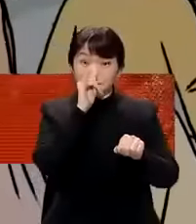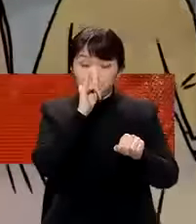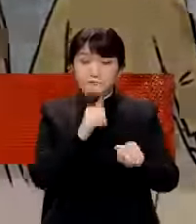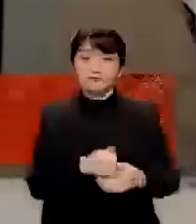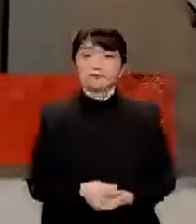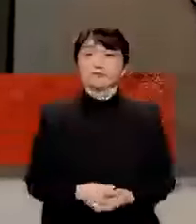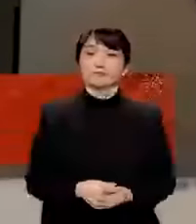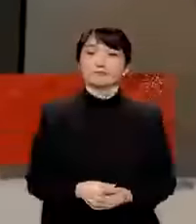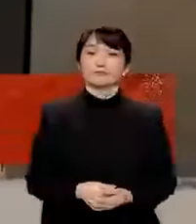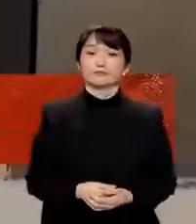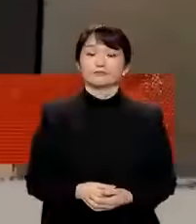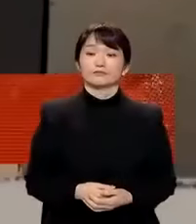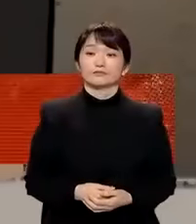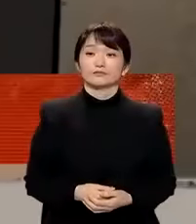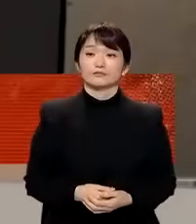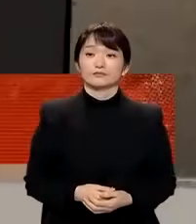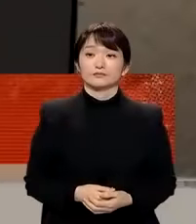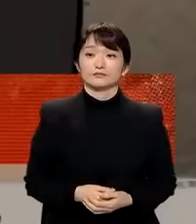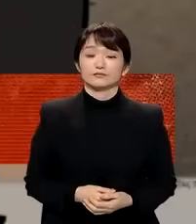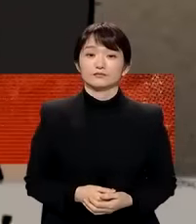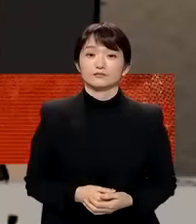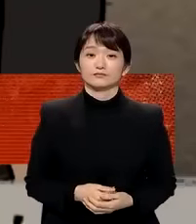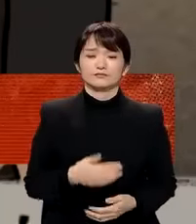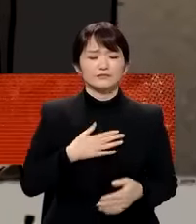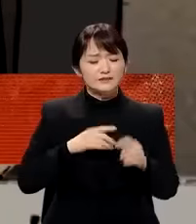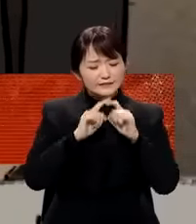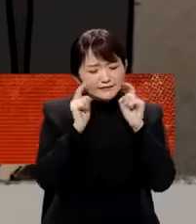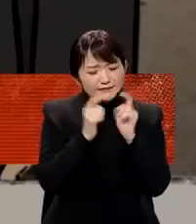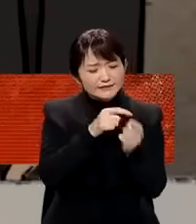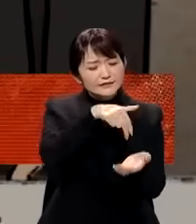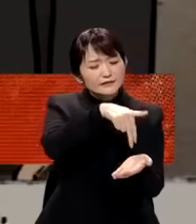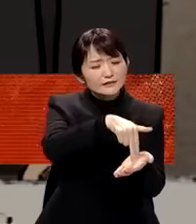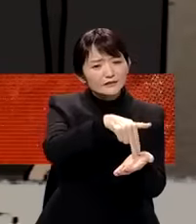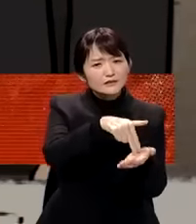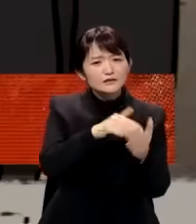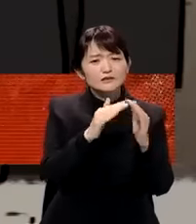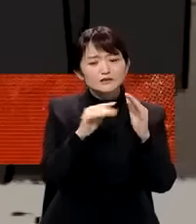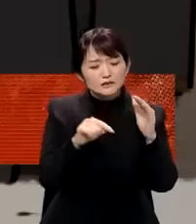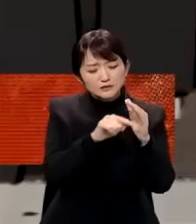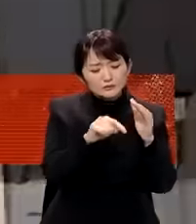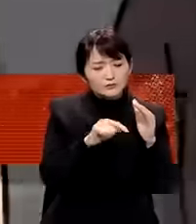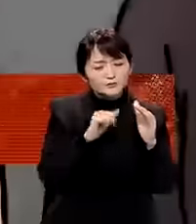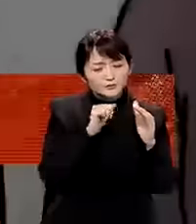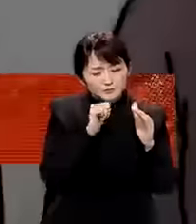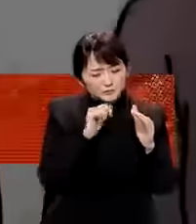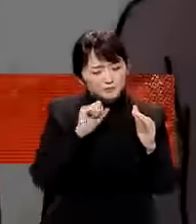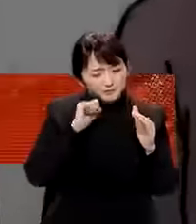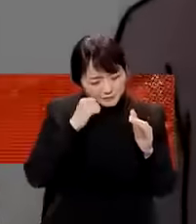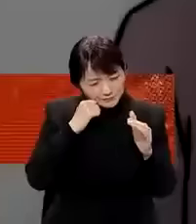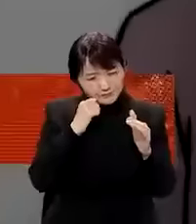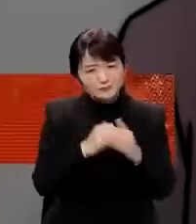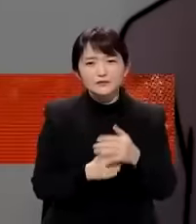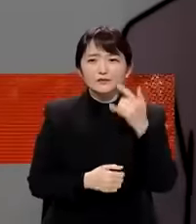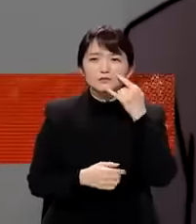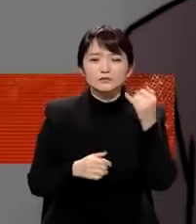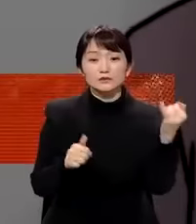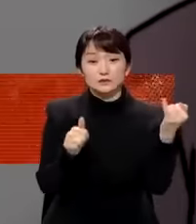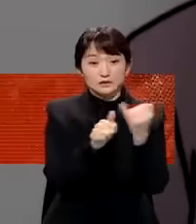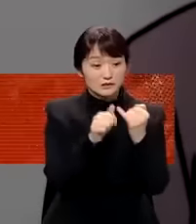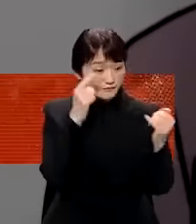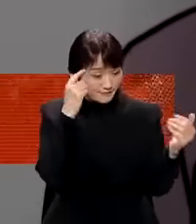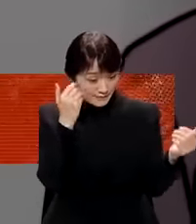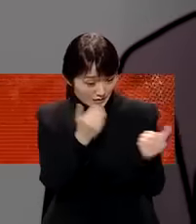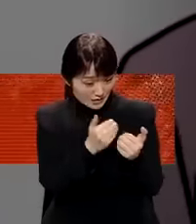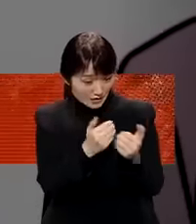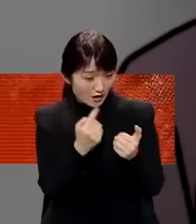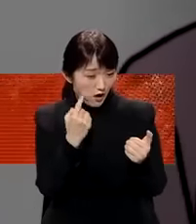다만 이렇게 얘기를 했겠죠 내가 정말 개인적으로 사정이 있어서 집안이 너무 상황이 안 좋아서 뭐 부모님이 결혼을 반대해서 이런 거짓말을